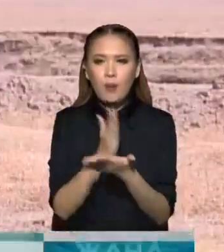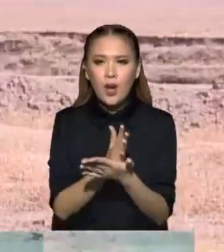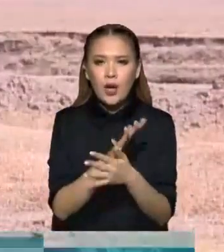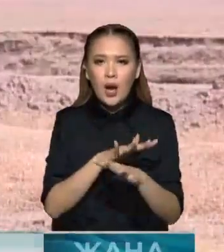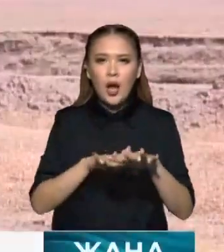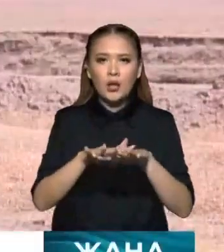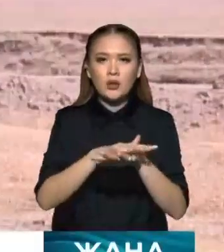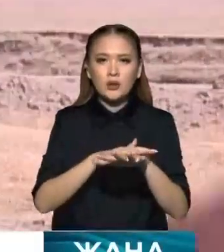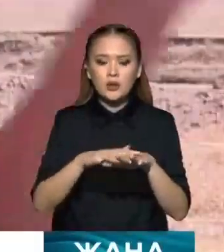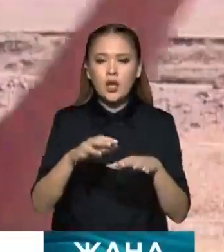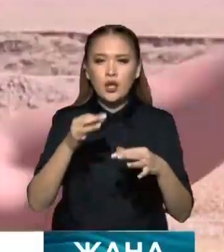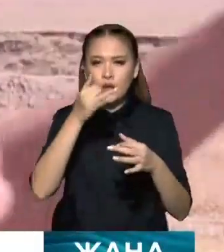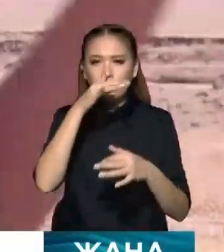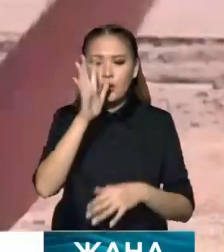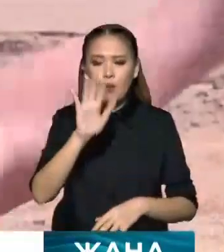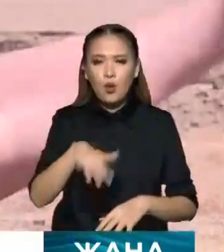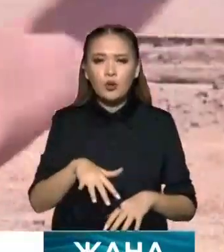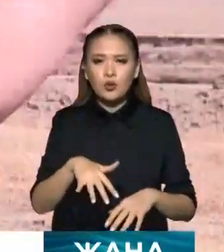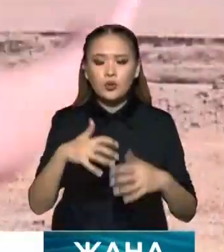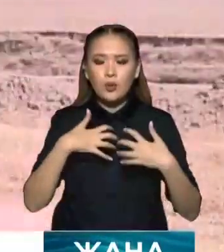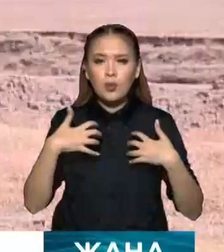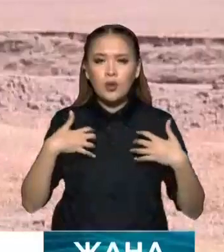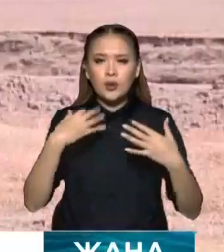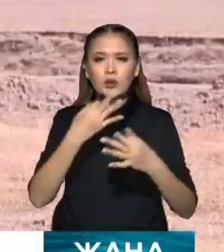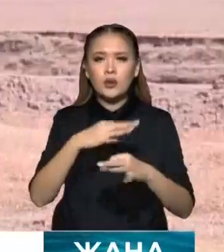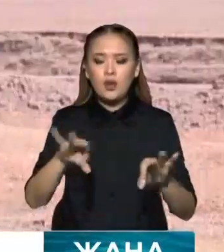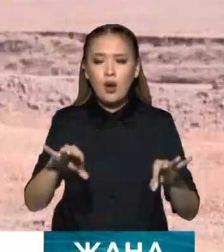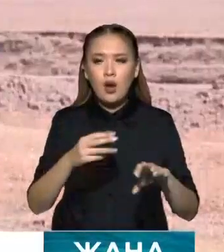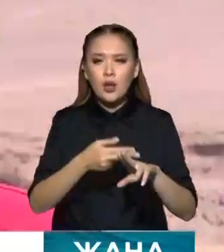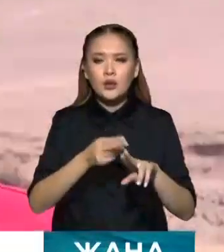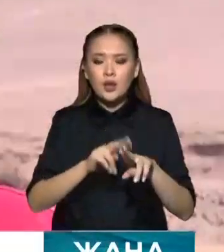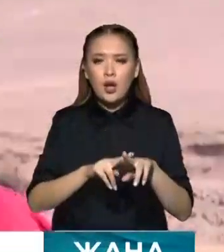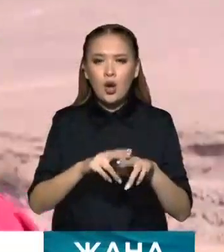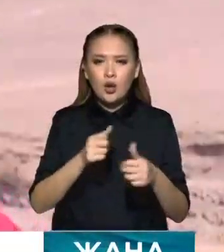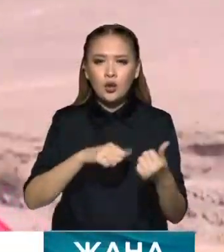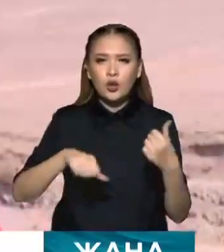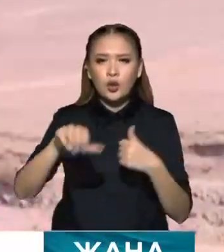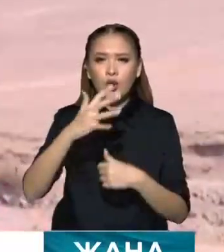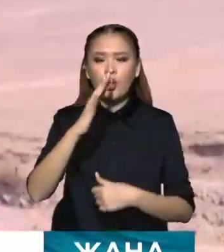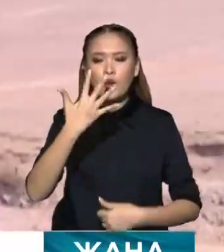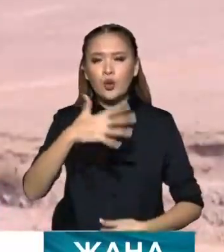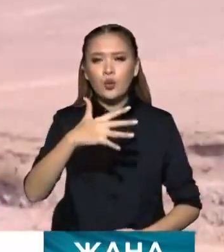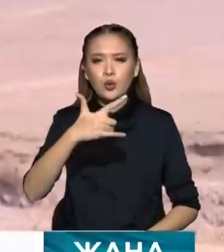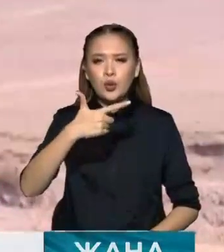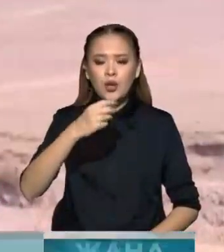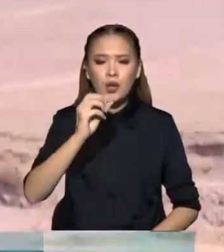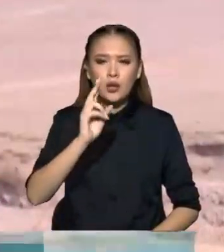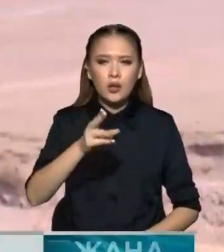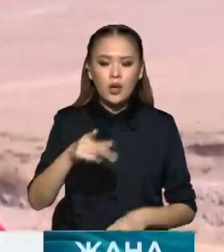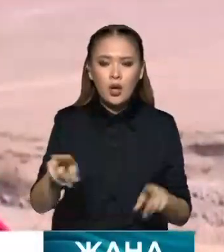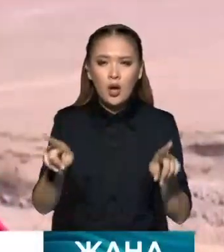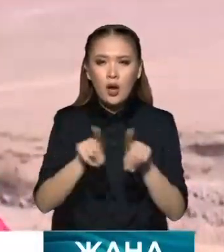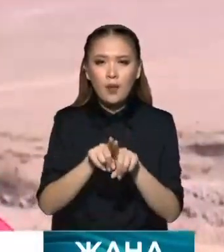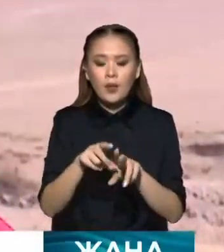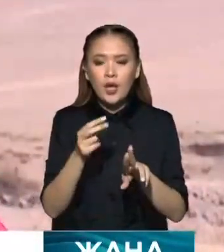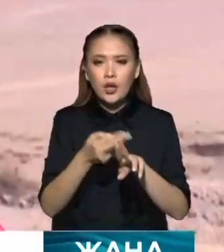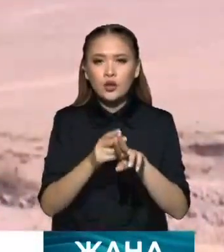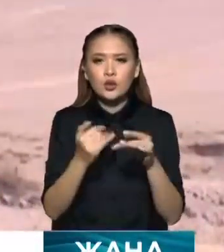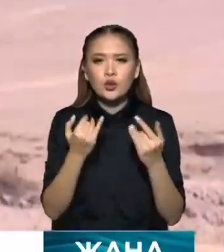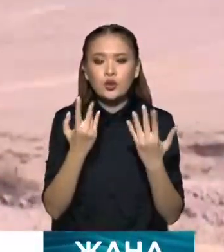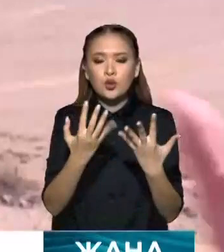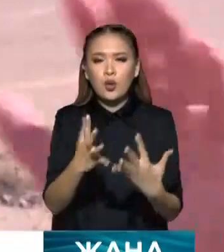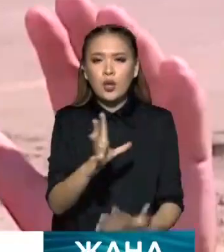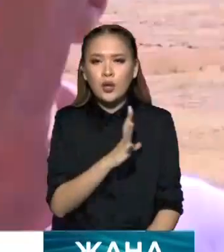малын жайғызбайды, қоршап-қоршап алған, 30 гектарлап, 40 гектарлап, 50 гектарлап қоршағандар бар. Аудан әкімі де айтып отыр, ауыл әкімі де айтып отыр. Біз неше мәрте